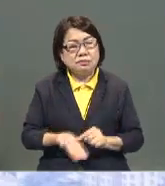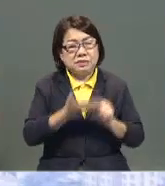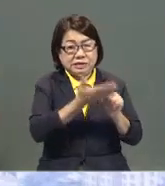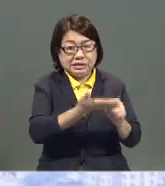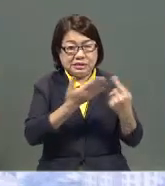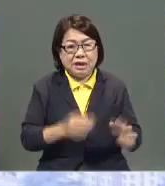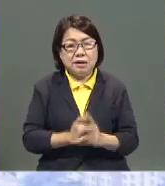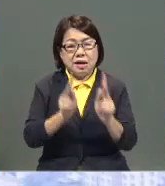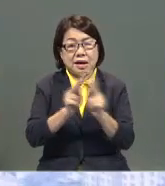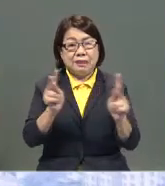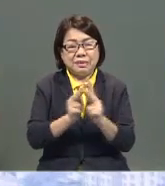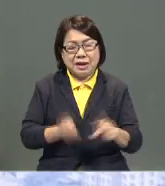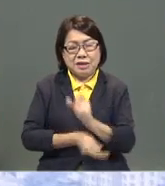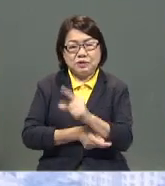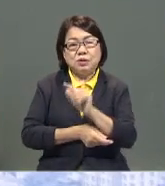กับได้ไหมคะก็ขอมาสินะเรานี้เอ่อได้รับอนุมัติจากทางศปภ.